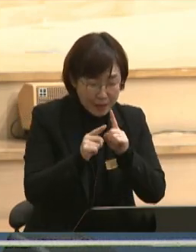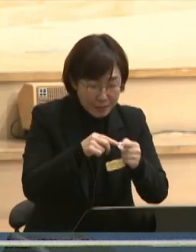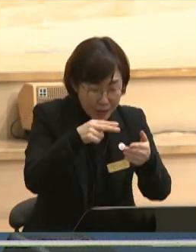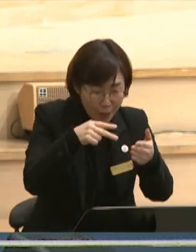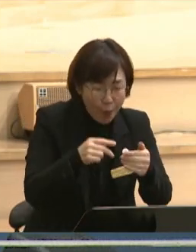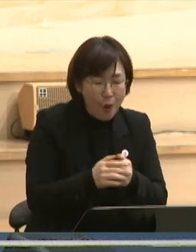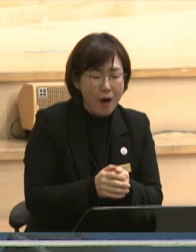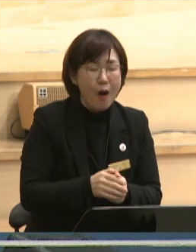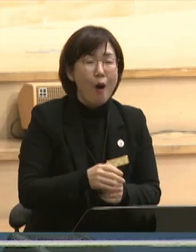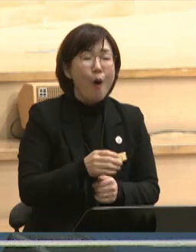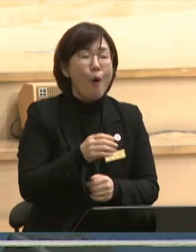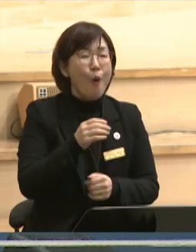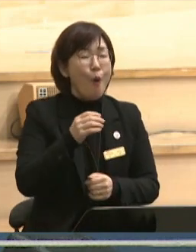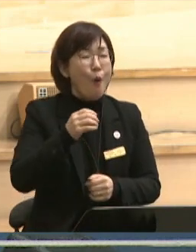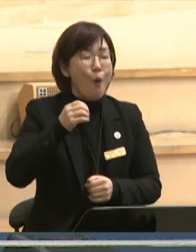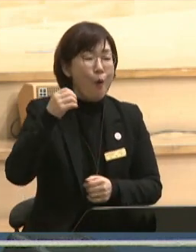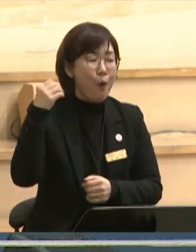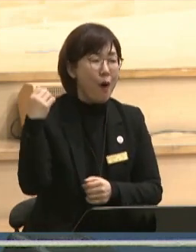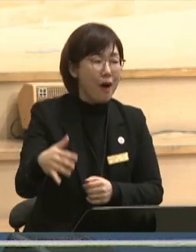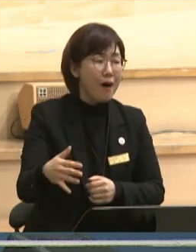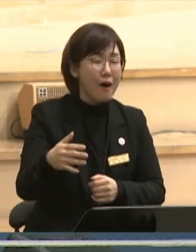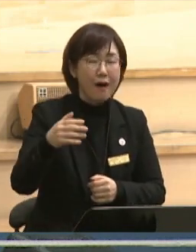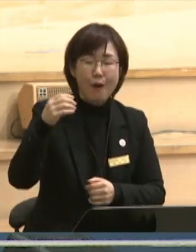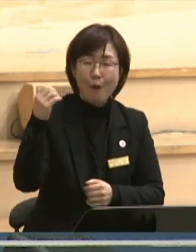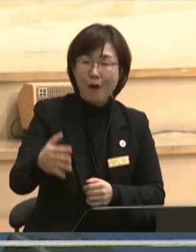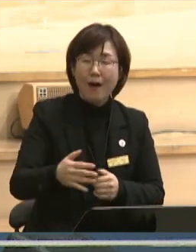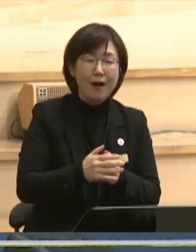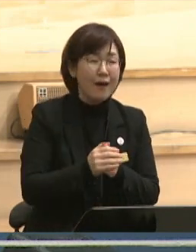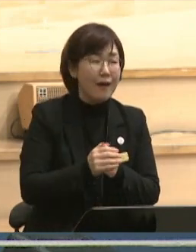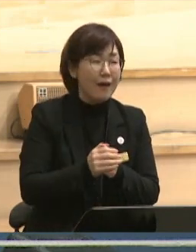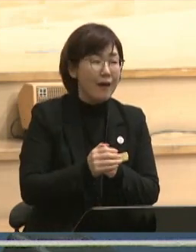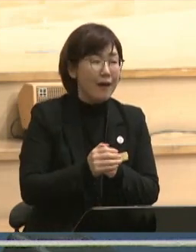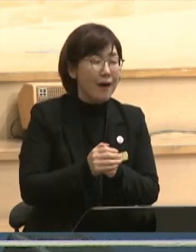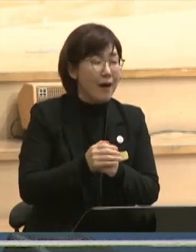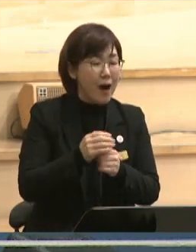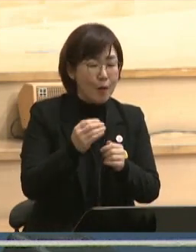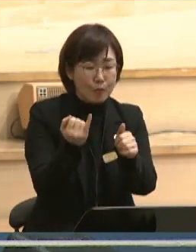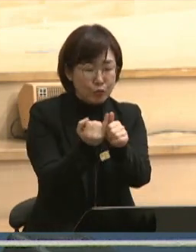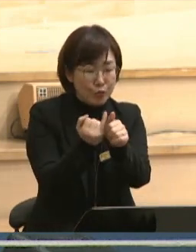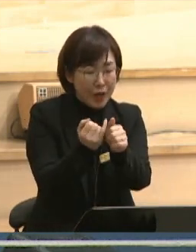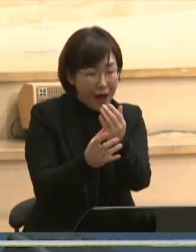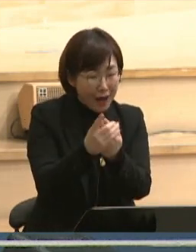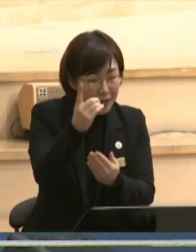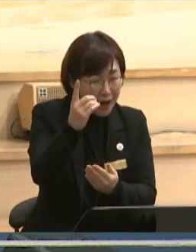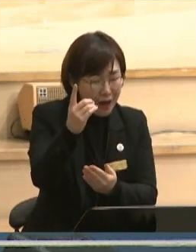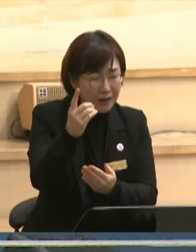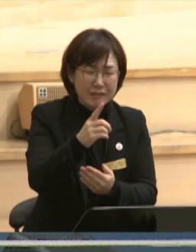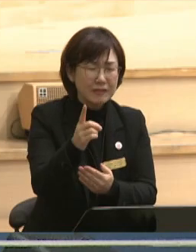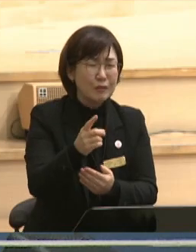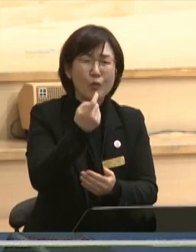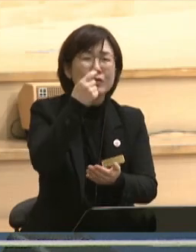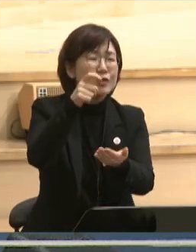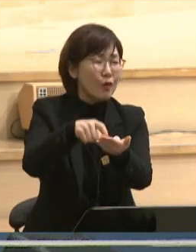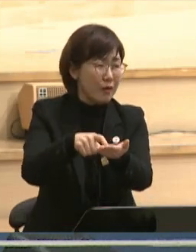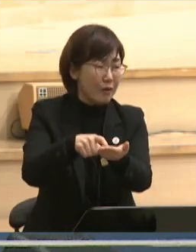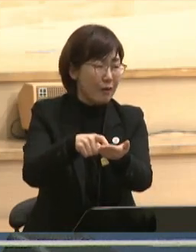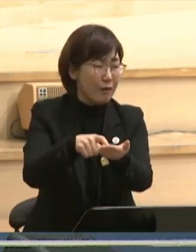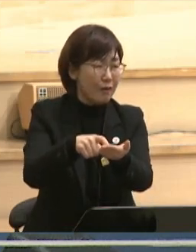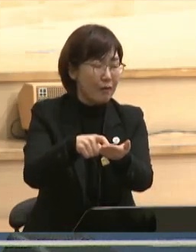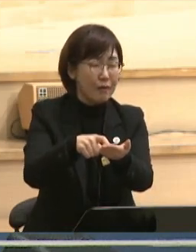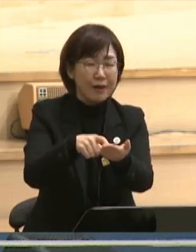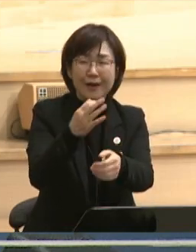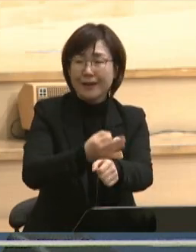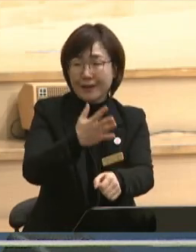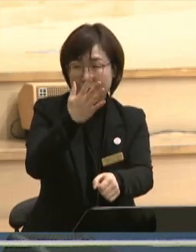오 마이 갓 여러분 부부가 하나 되는 거는요 일도 아닙니다 아무것도